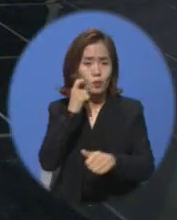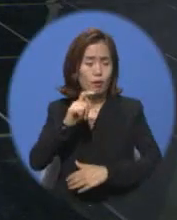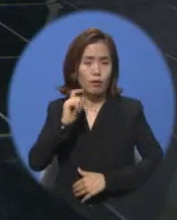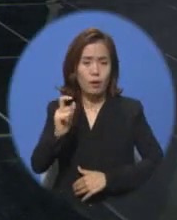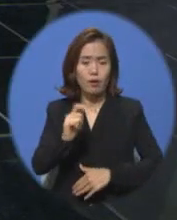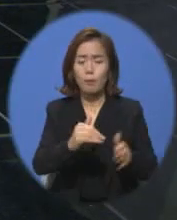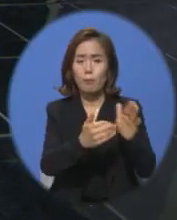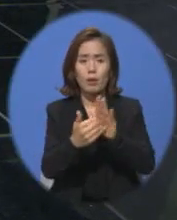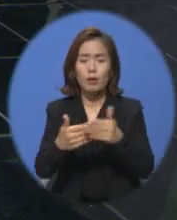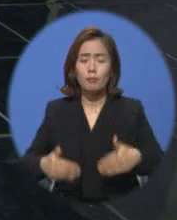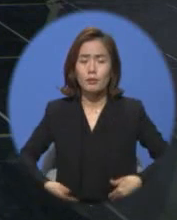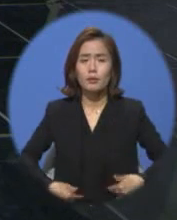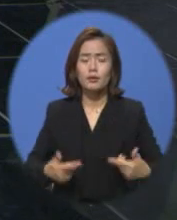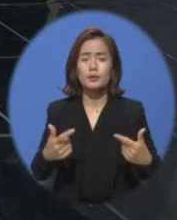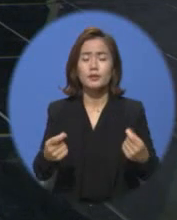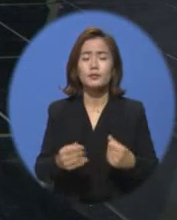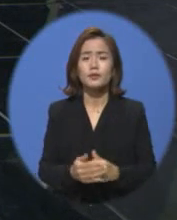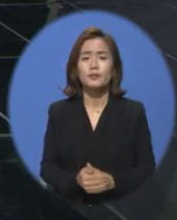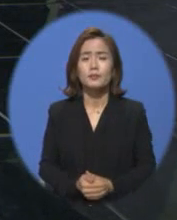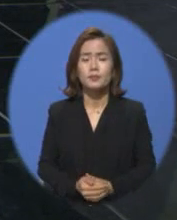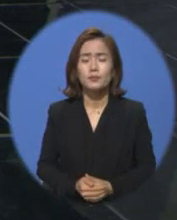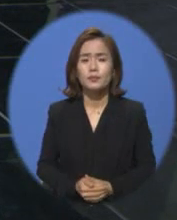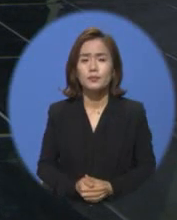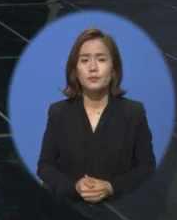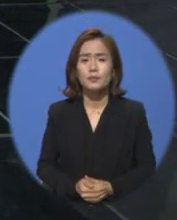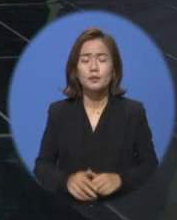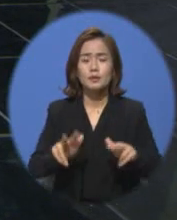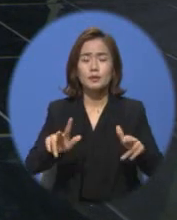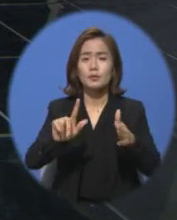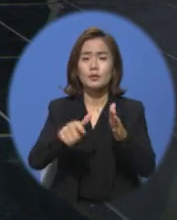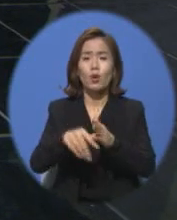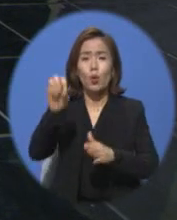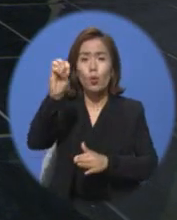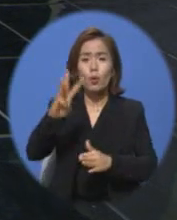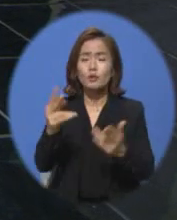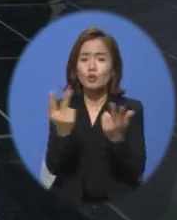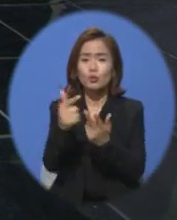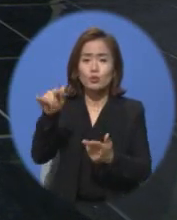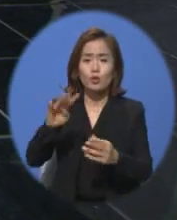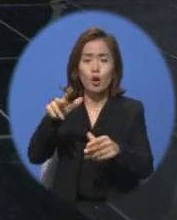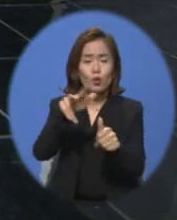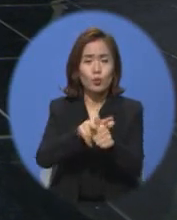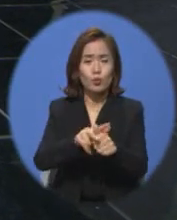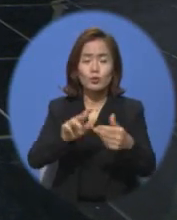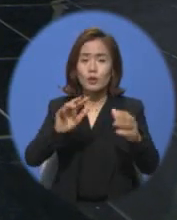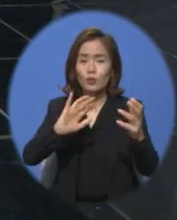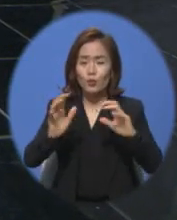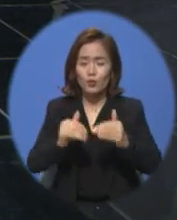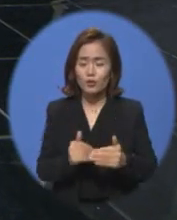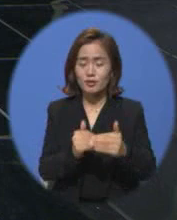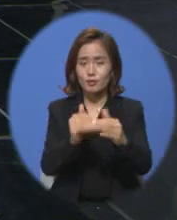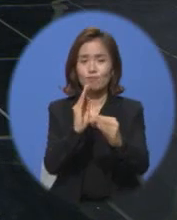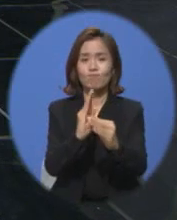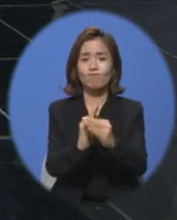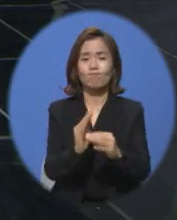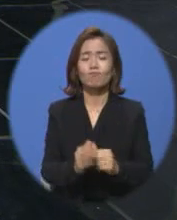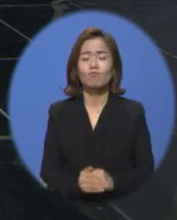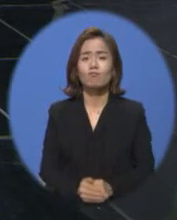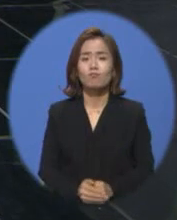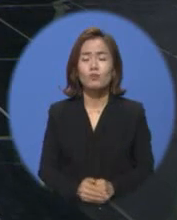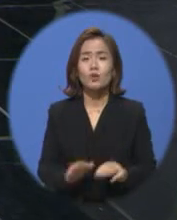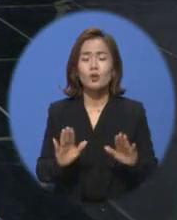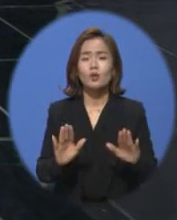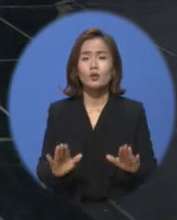. 예.예.지금광주 북구에서는후보자토론회가열리고있습니다.